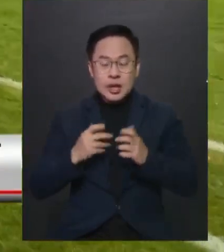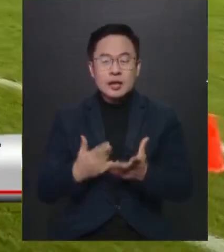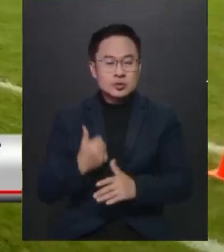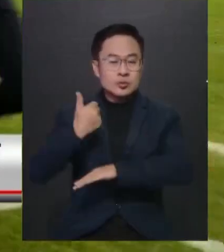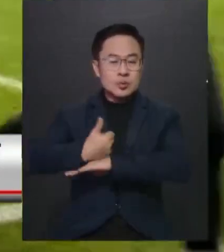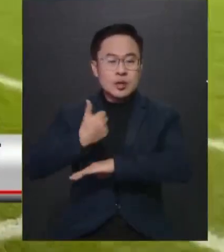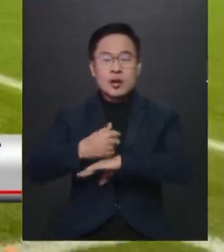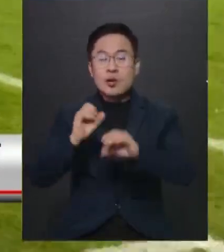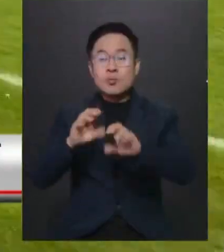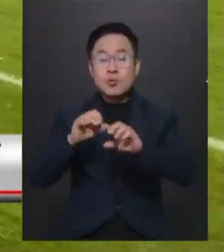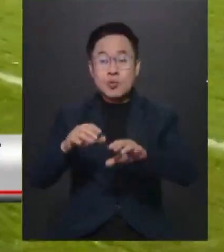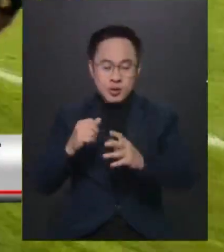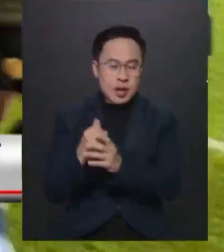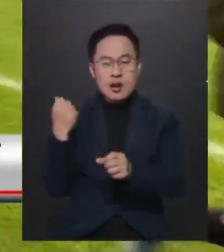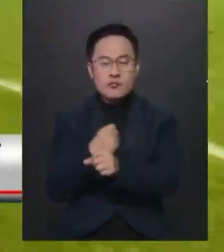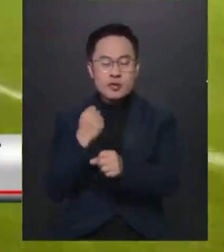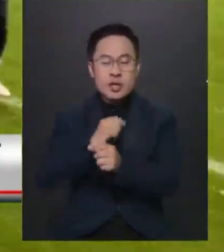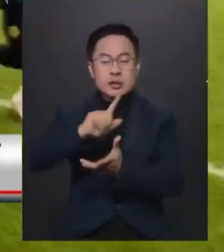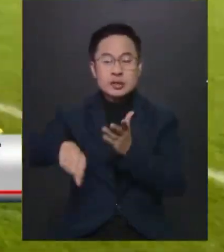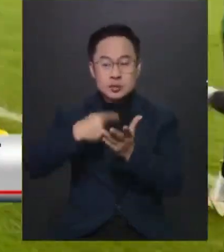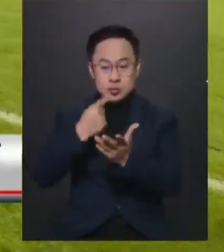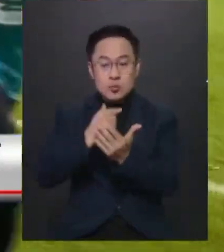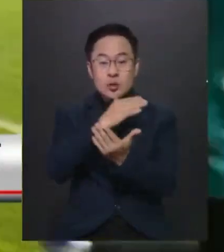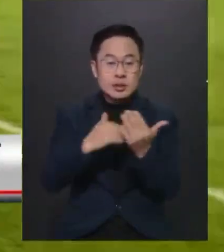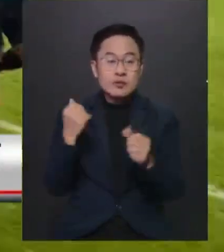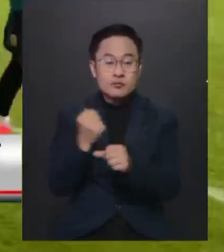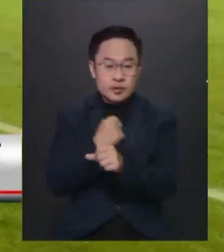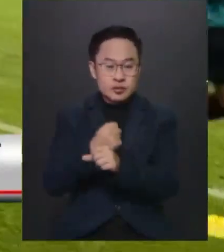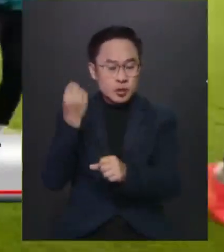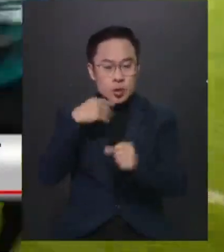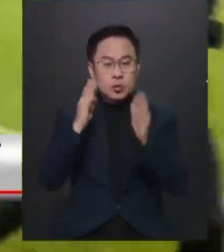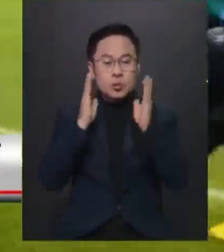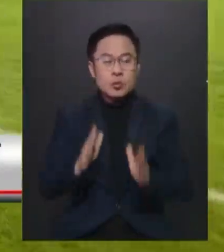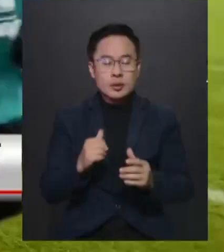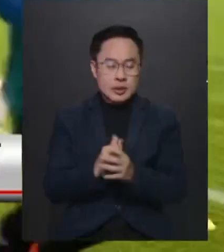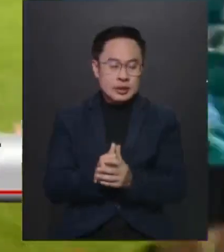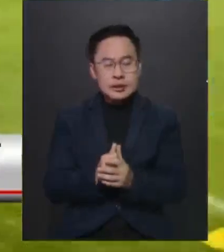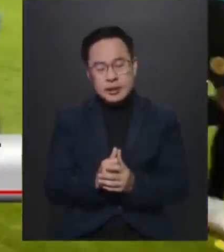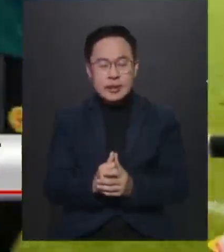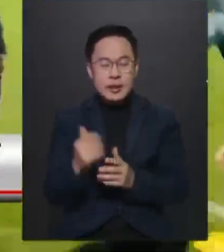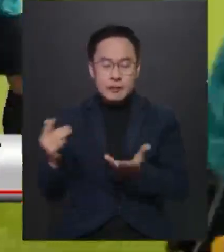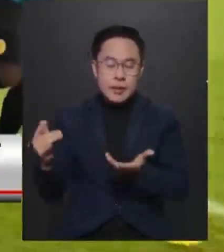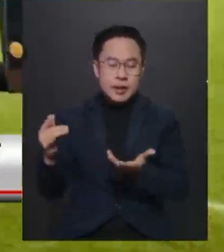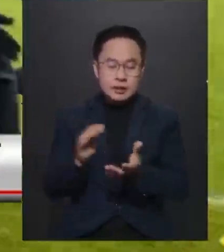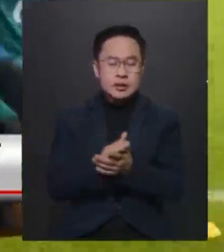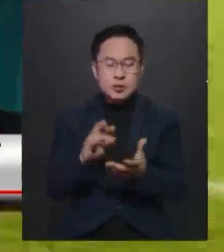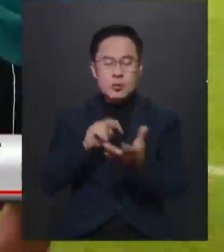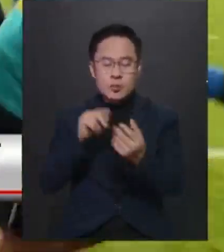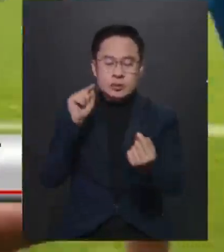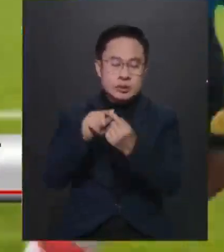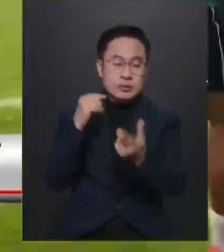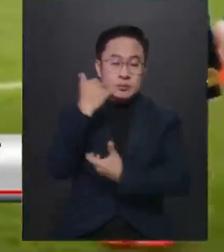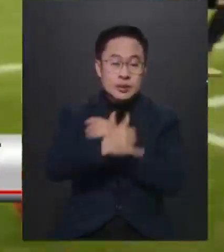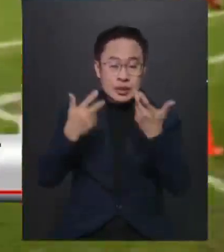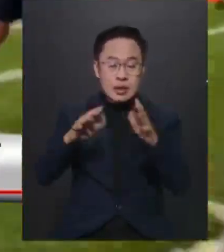กนะครับโดยบริษัทพาราก็กล่าวว่านักเตะทุกคนเนี่ยพร้อมแล้วครับสำหรับการฝึกซ้อมแล้วก็เดินทางมาถึงก็ได้พักผ่อนเต็มที่แล้วก็มีการพูดคุยกันใน